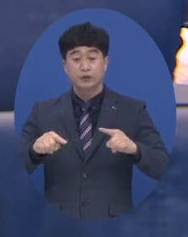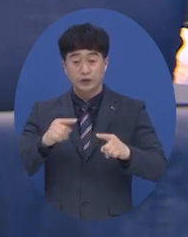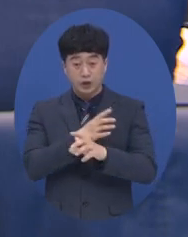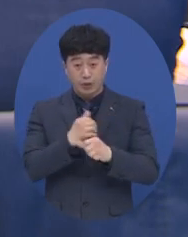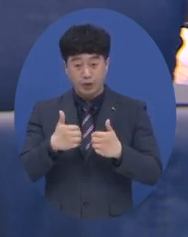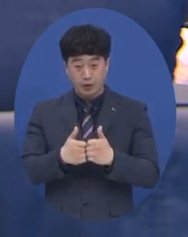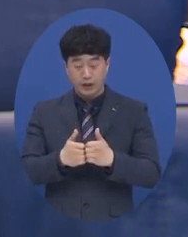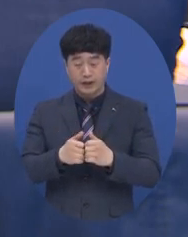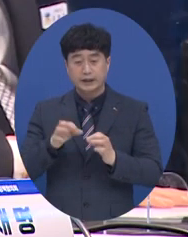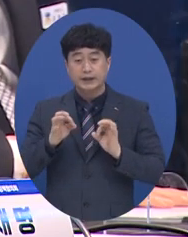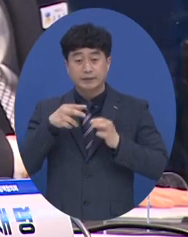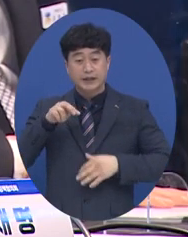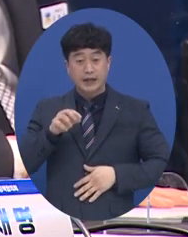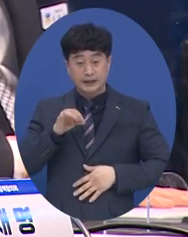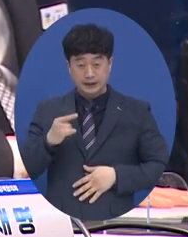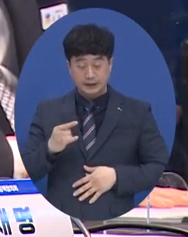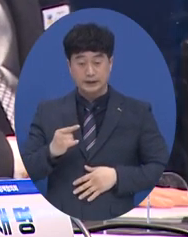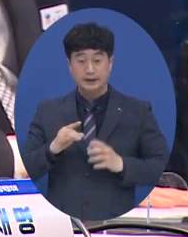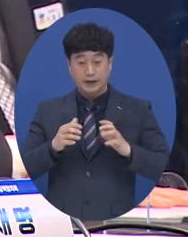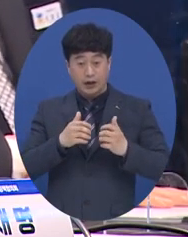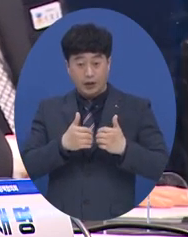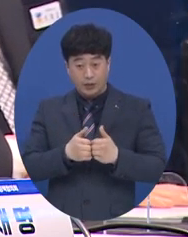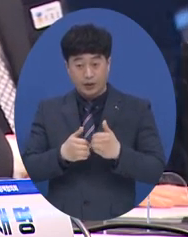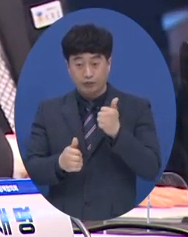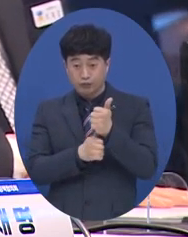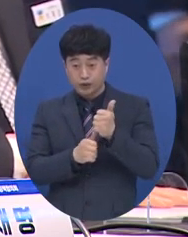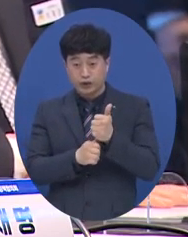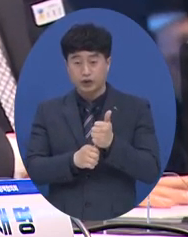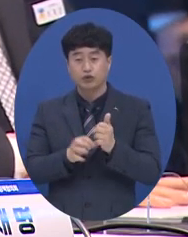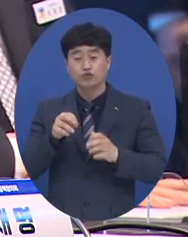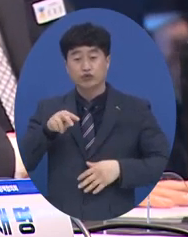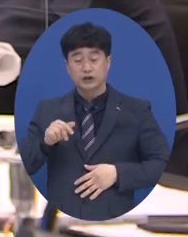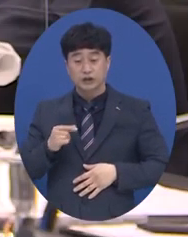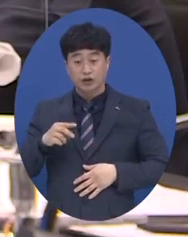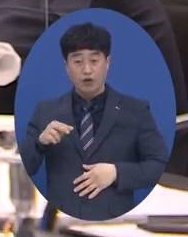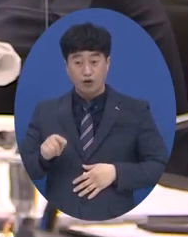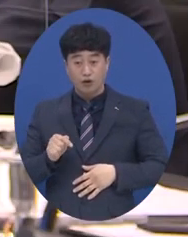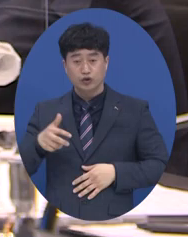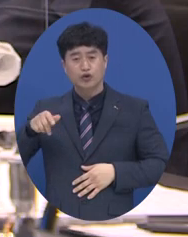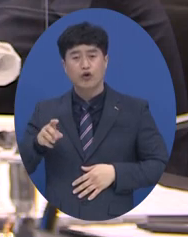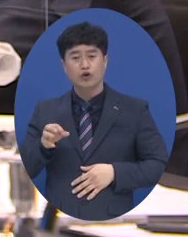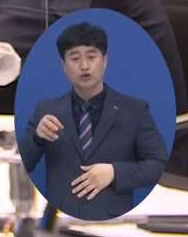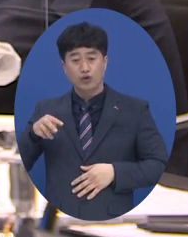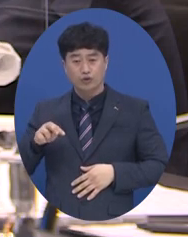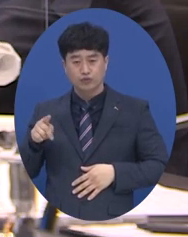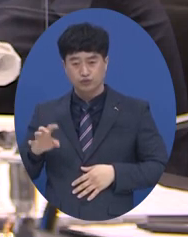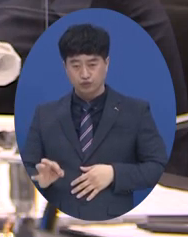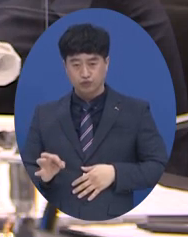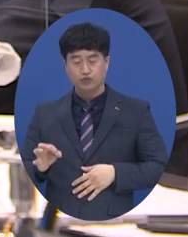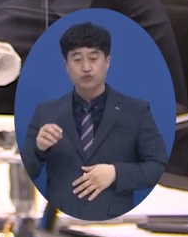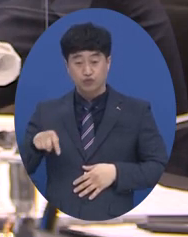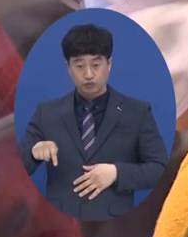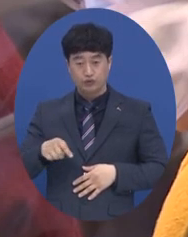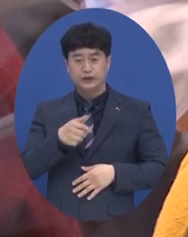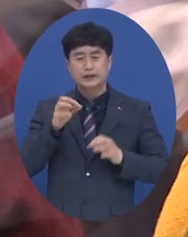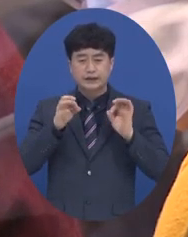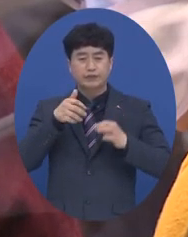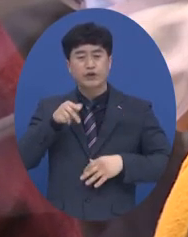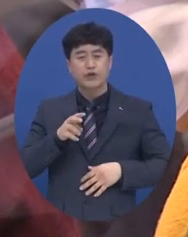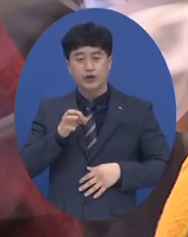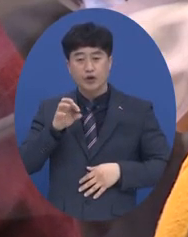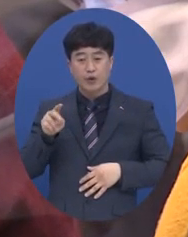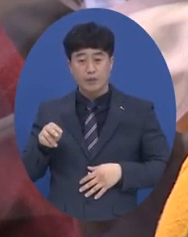정책협의회에는 김상희 국회 부의장을 비롯해 윤유덕 기재위원장, 정성호 예결위원장, 김경엽,